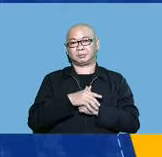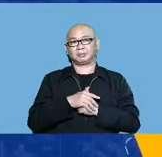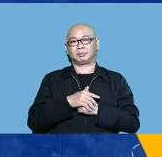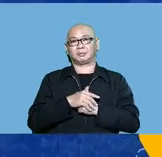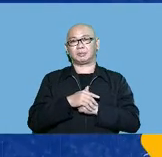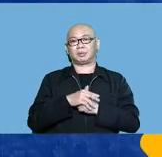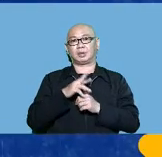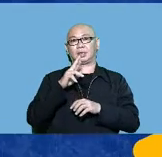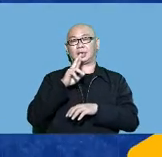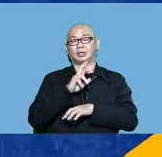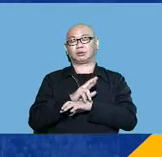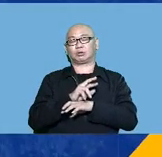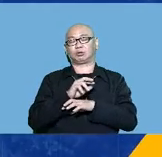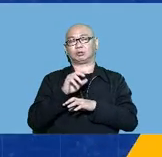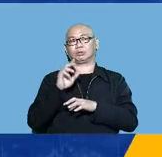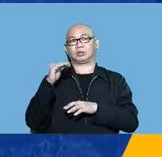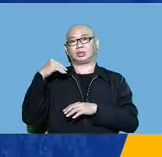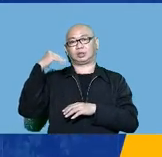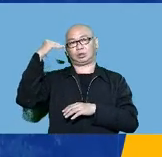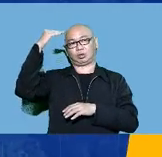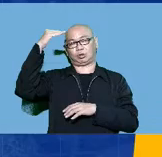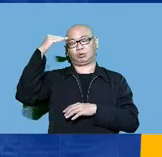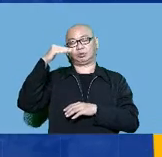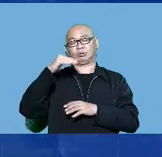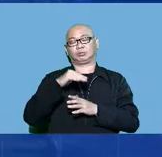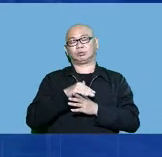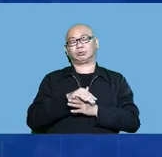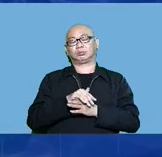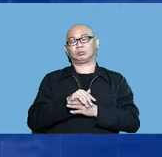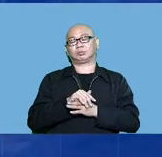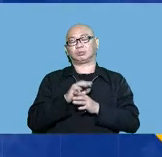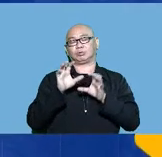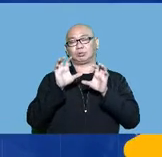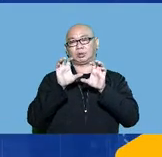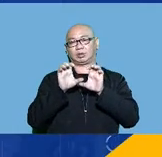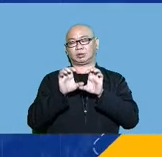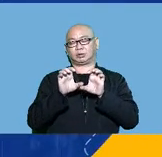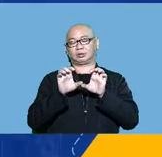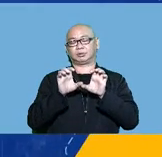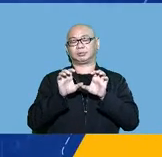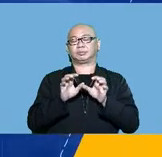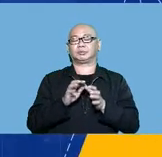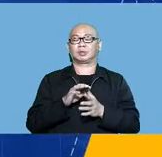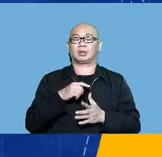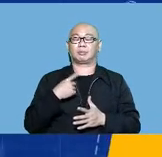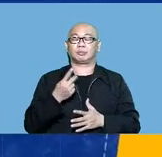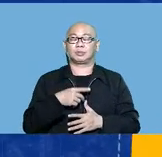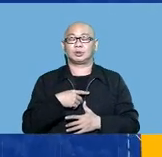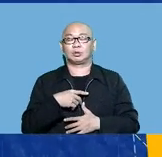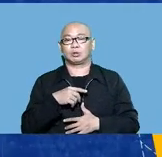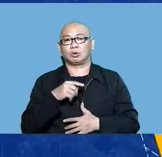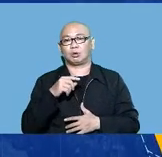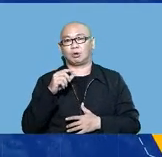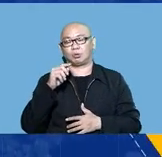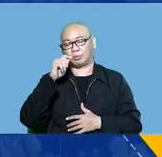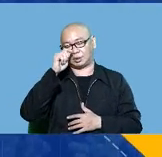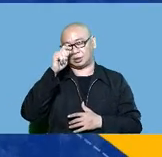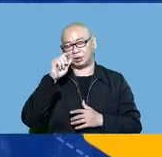para Rektor Senior Universitas Negeri Semarang, kami hormati Ketua